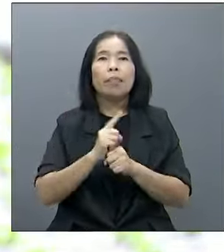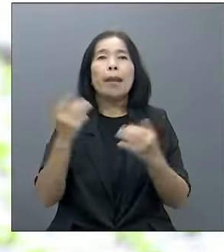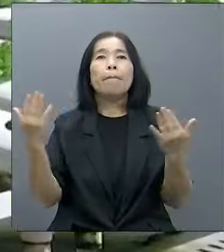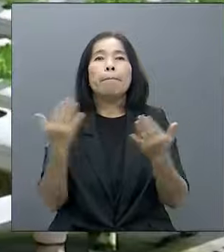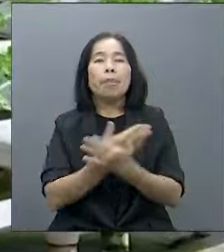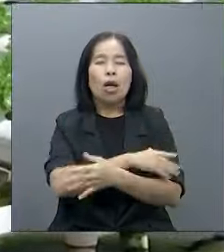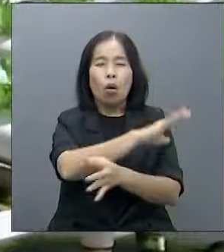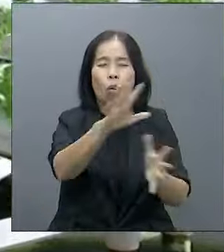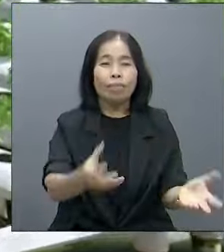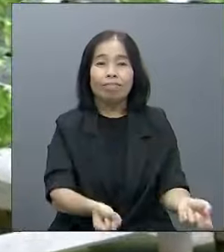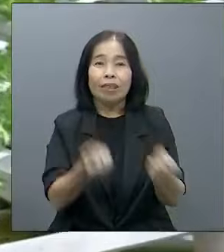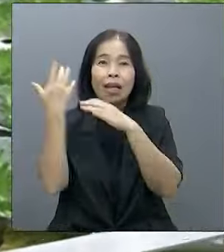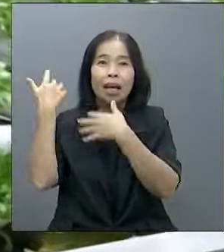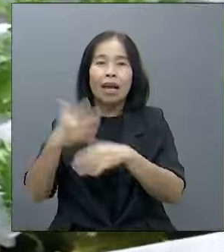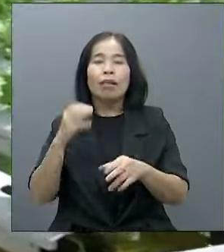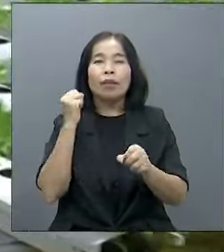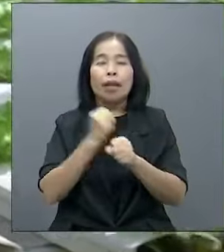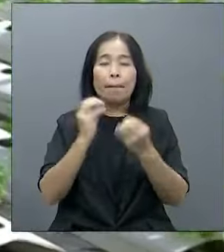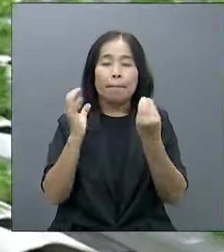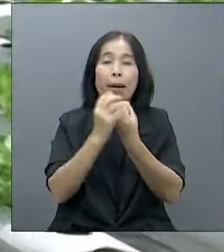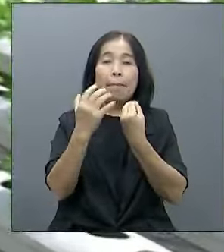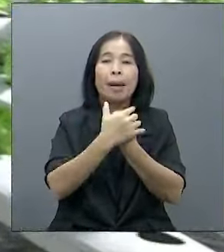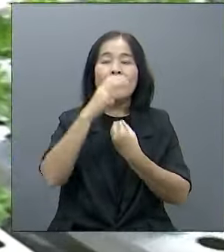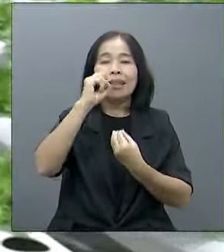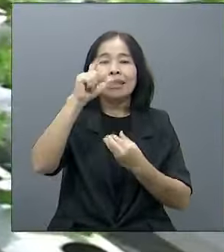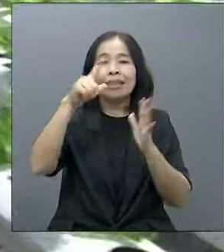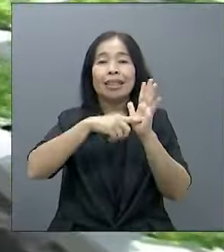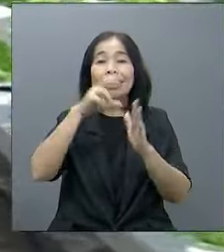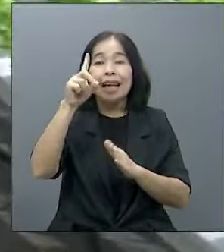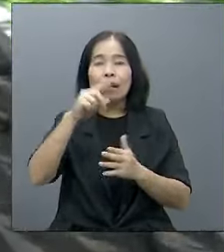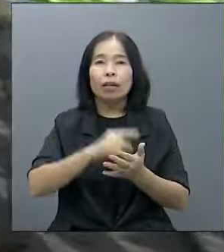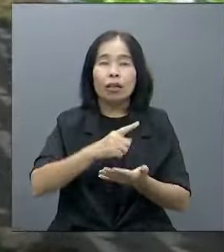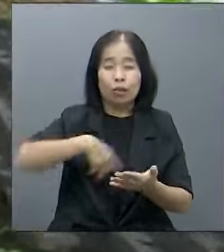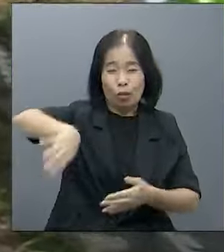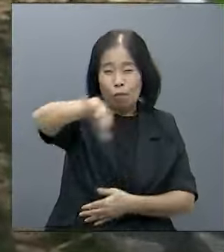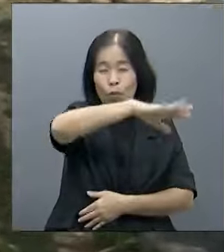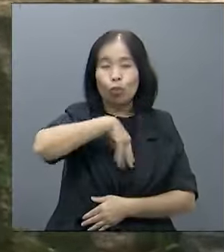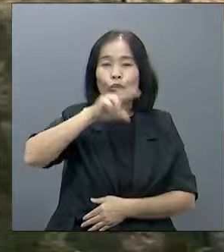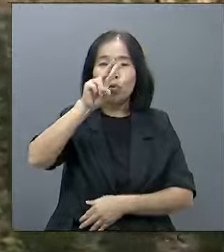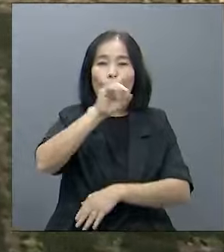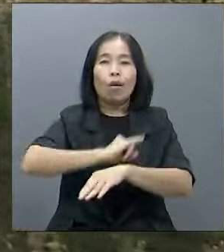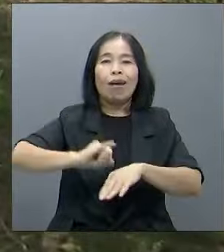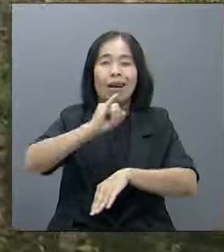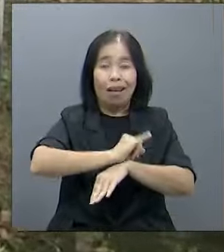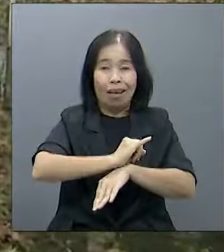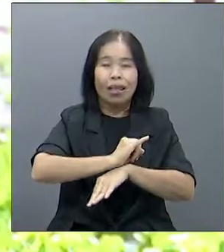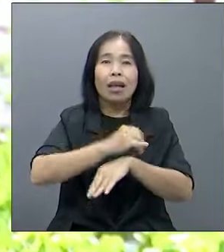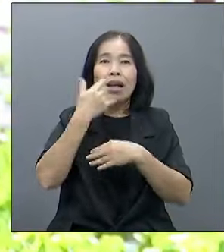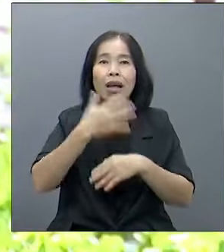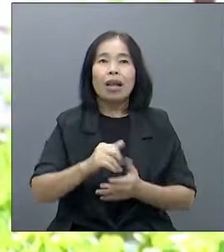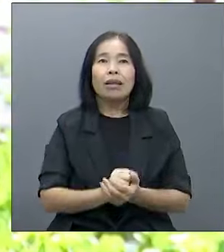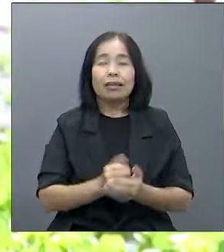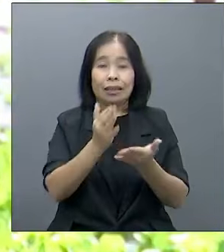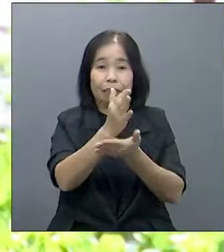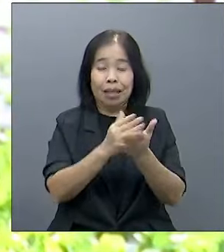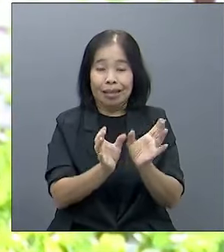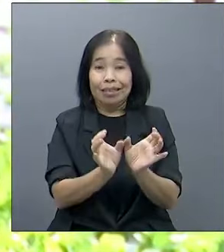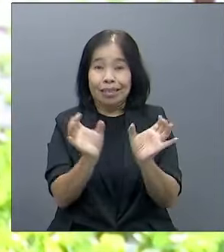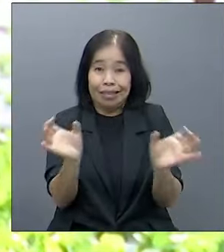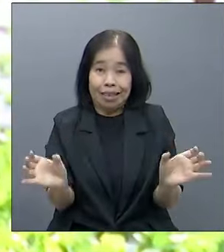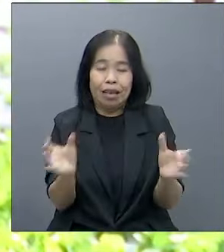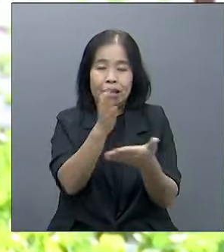ดแล้วมาทำเป็นผักตลาดพื้นที่ตรงนี้ประมาณ2ไร่ครับอันนี้ไม่รวมอีกส่วนหนึ่งอีกส่ว